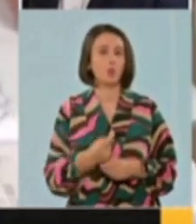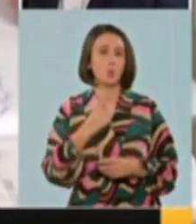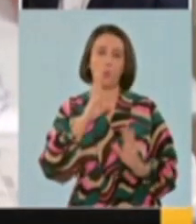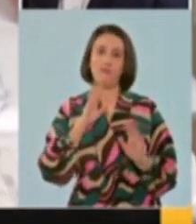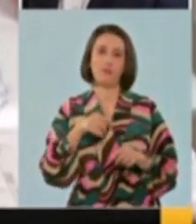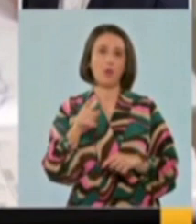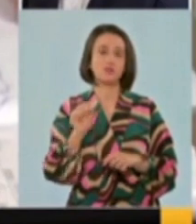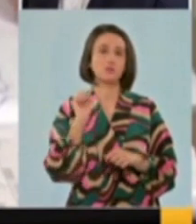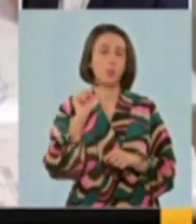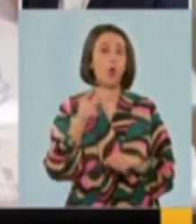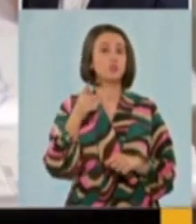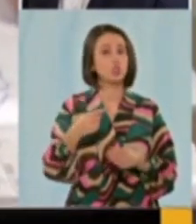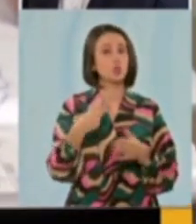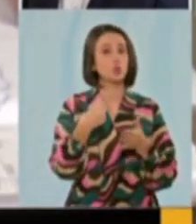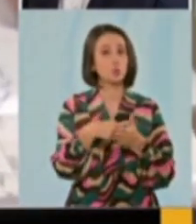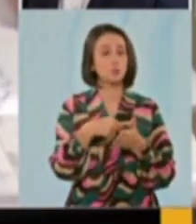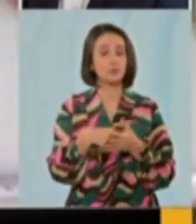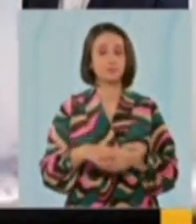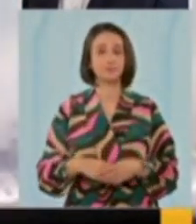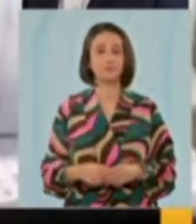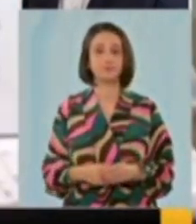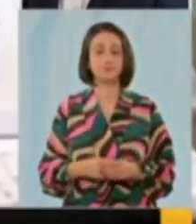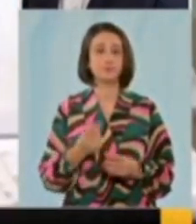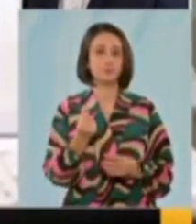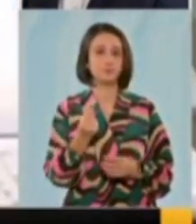avem asigurată această sumă.